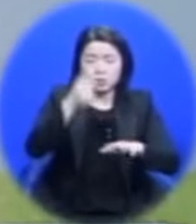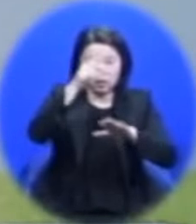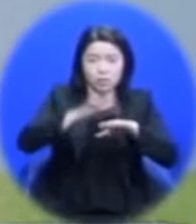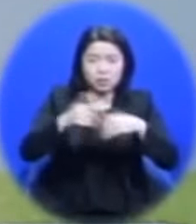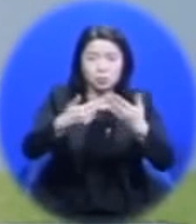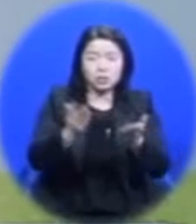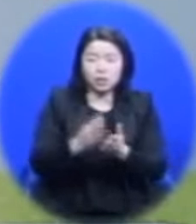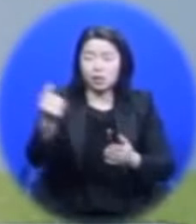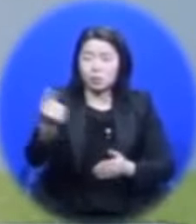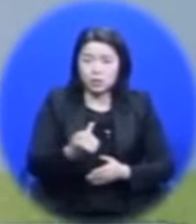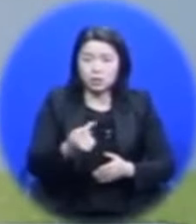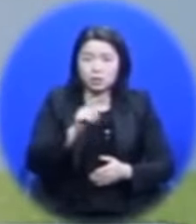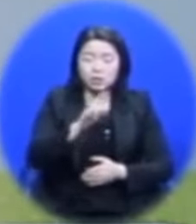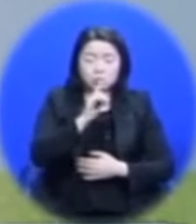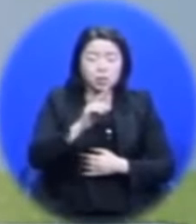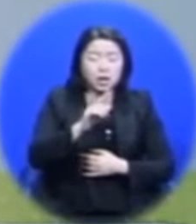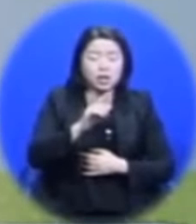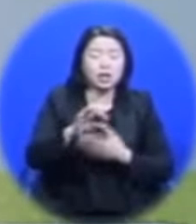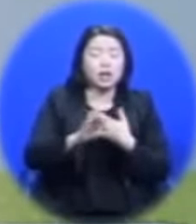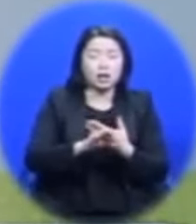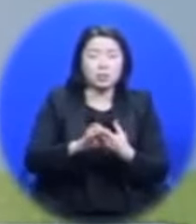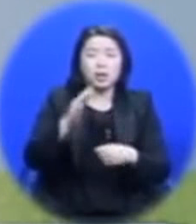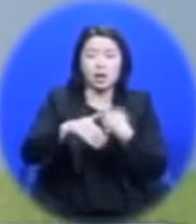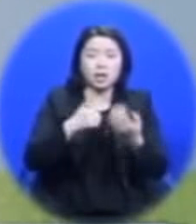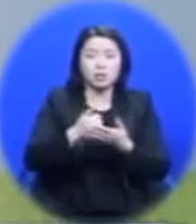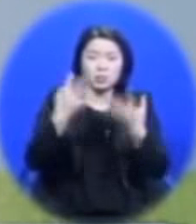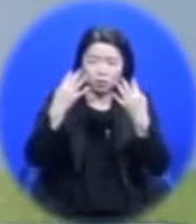그 이야기하면 하나님이 얼마나